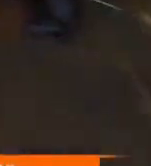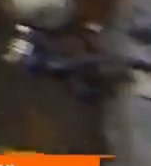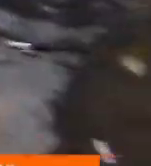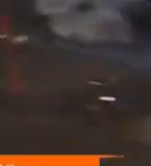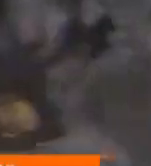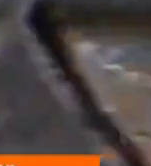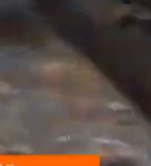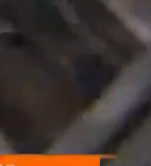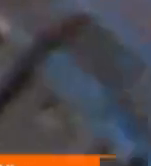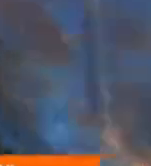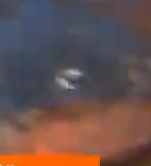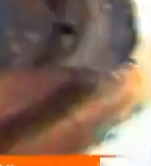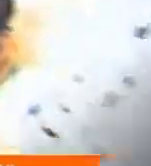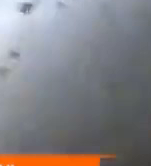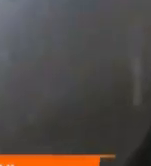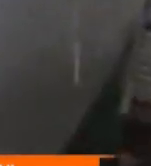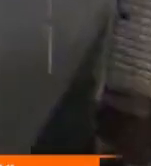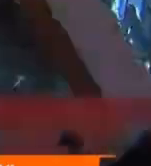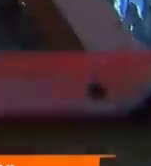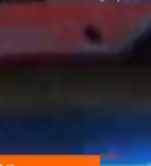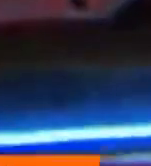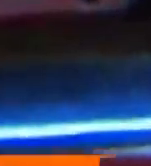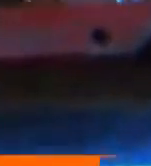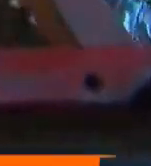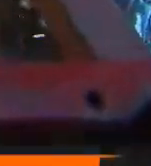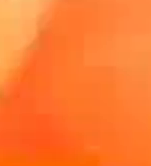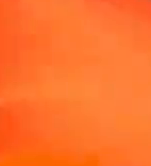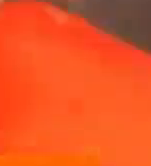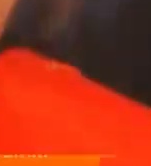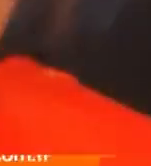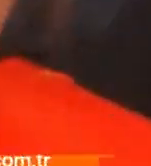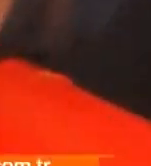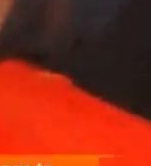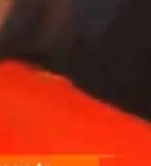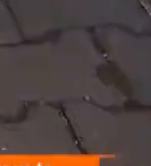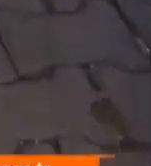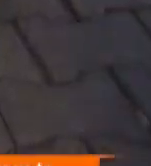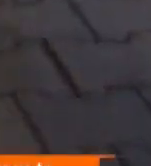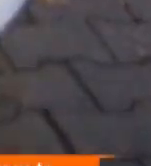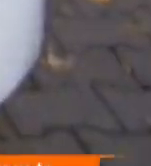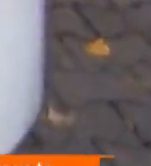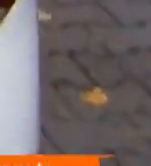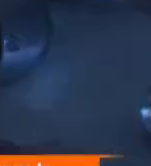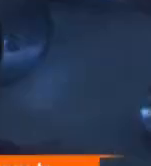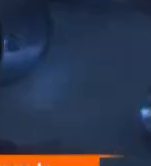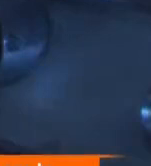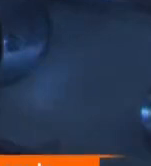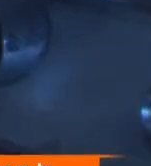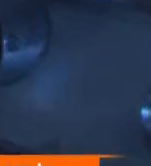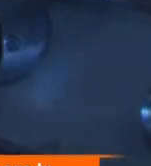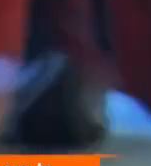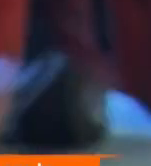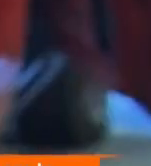...50 yıllık hurda otomobilleri tamirhanesine sokuyor... ...görenin dönüp bir daha baktığı hale getiriyor.